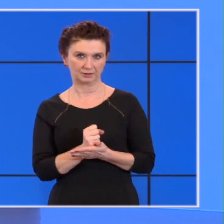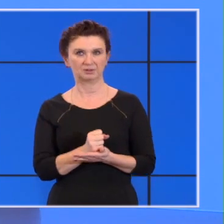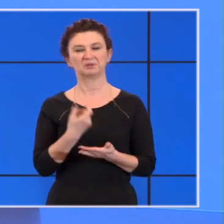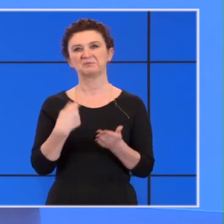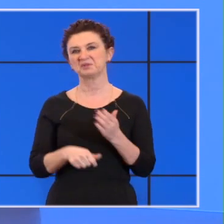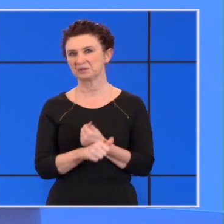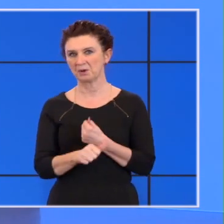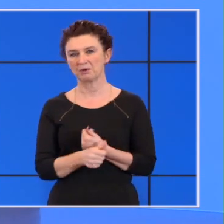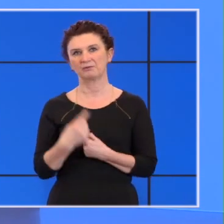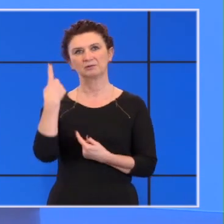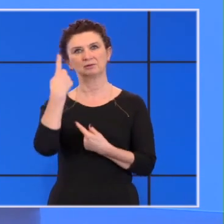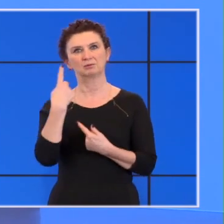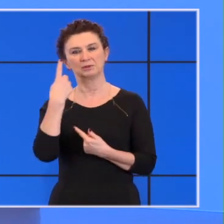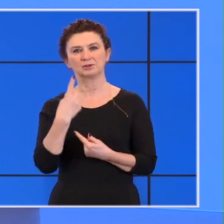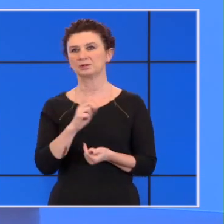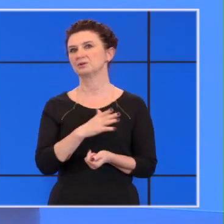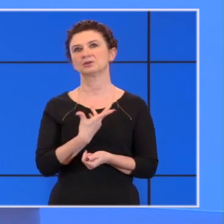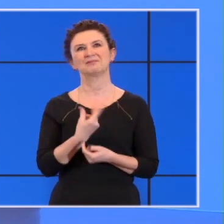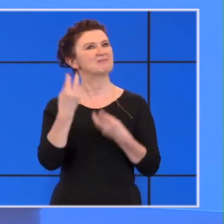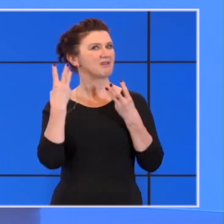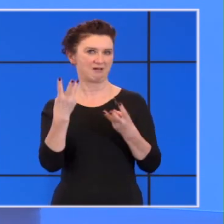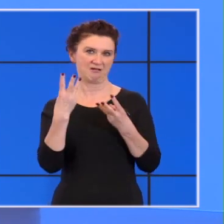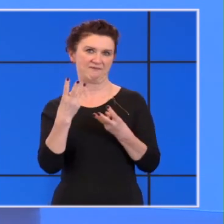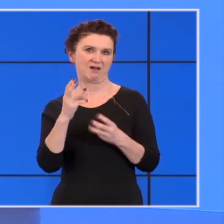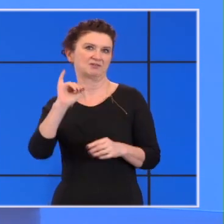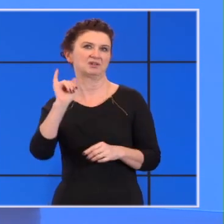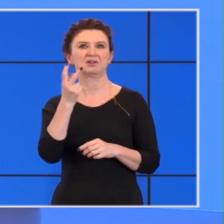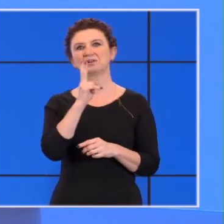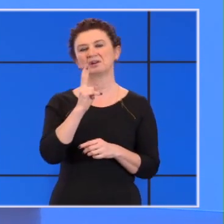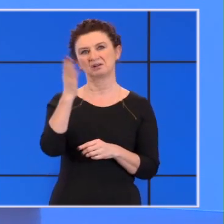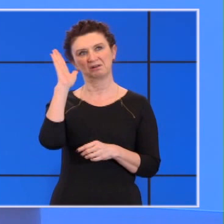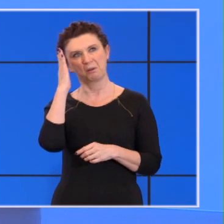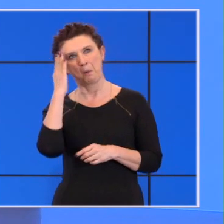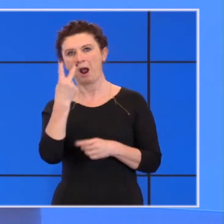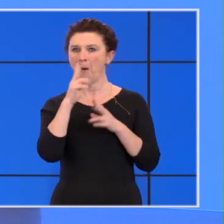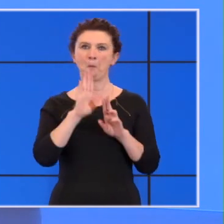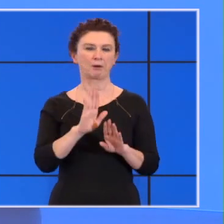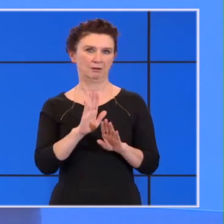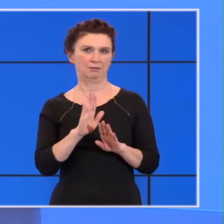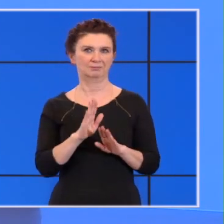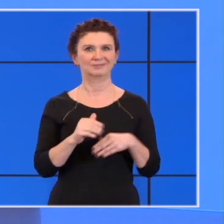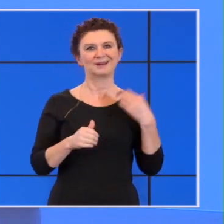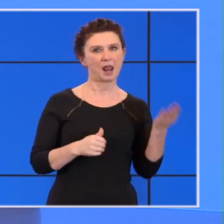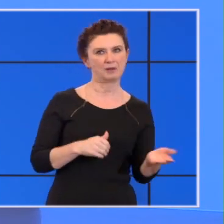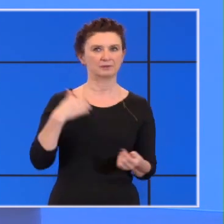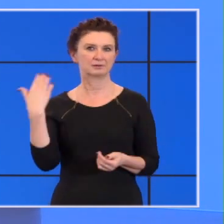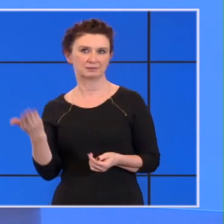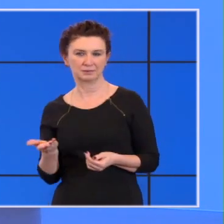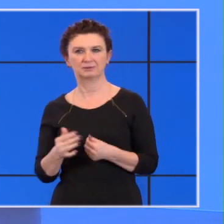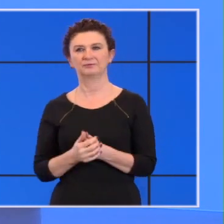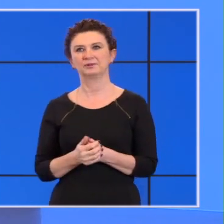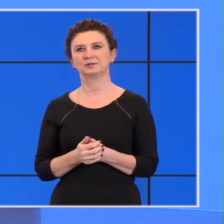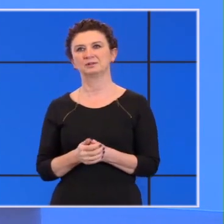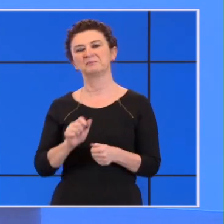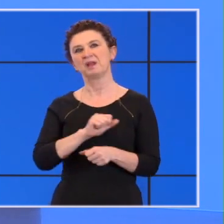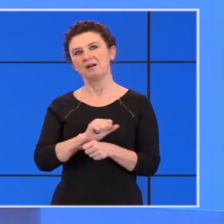że niezależnie od poglądów, zarówno na lewicy, jak i na prawicy, dzisiaj panuje takie przekonanie, że stan obecny, czyli